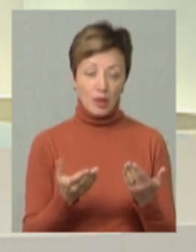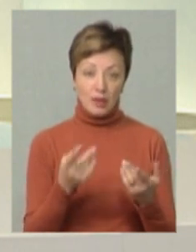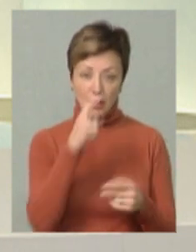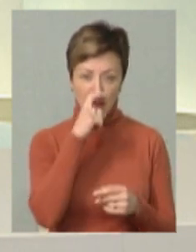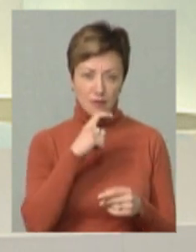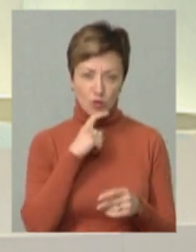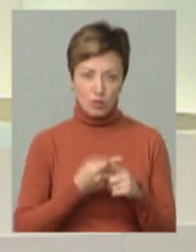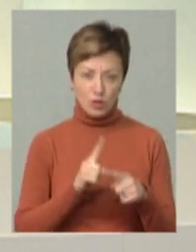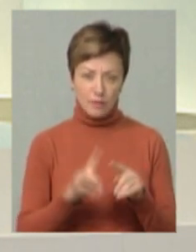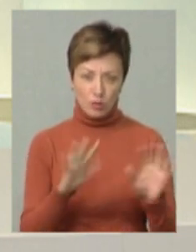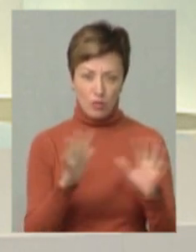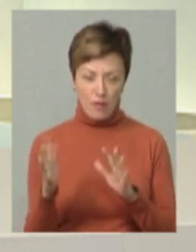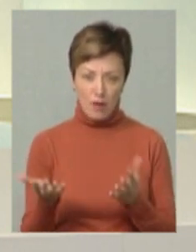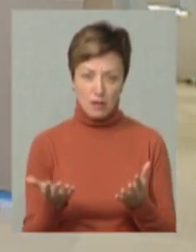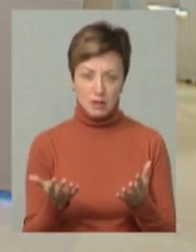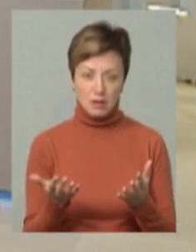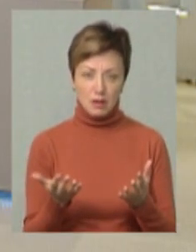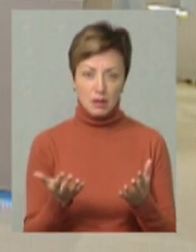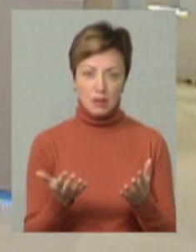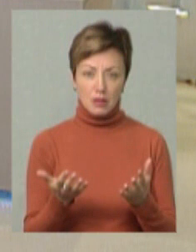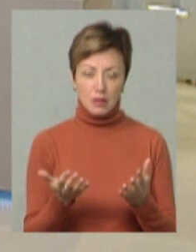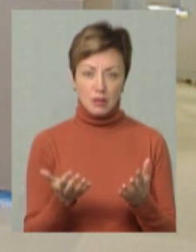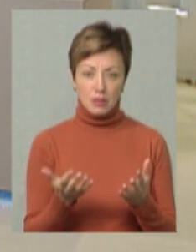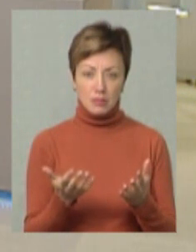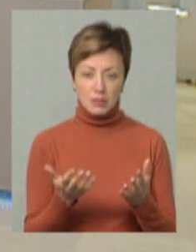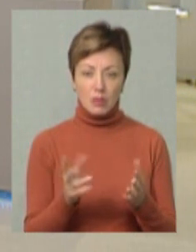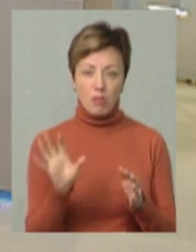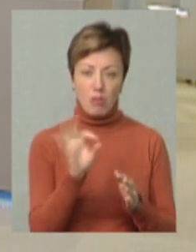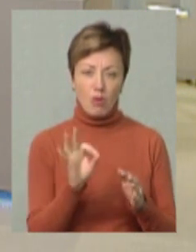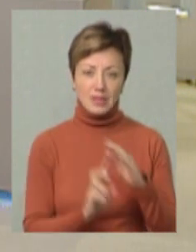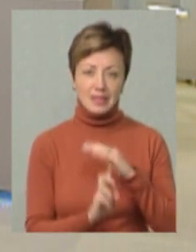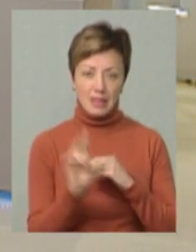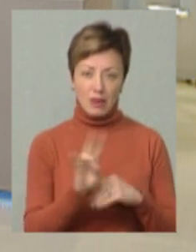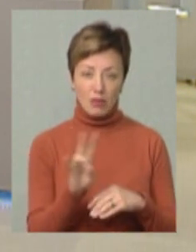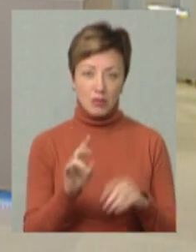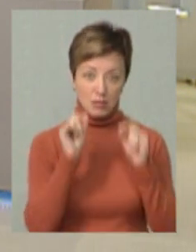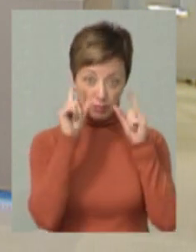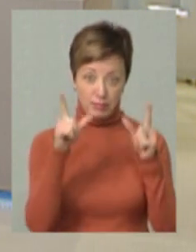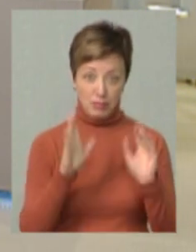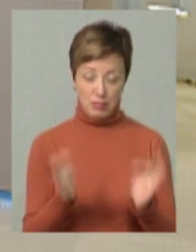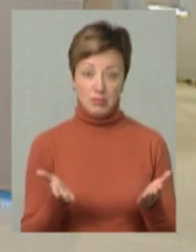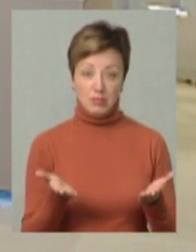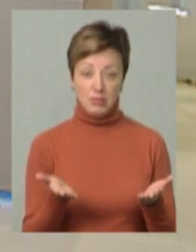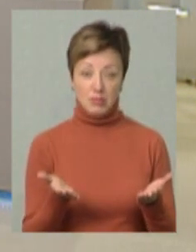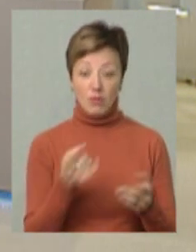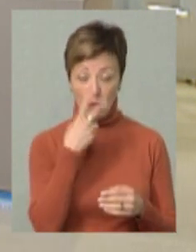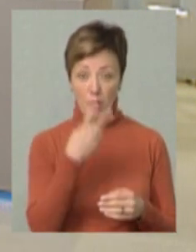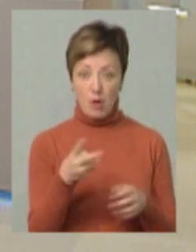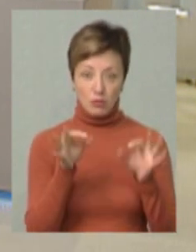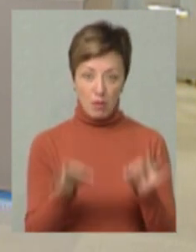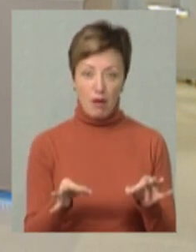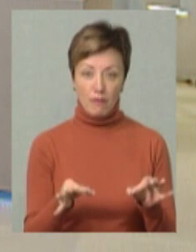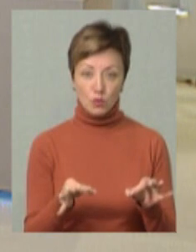несвідомі цього, що відбувається, з церквою має на увазі, відкриються очі. І вони побачать